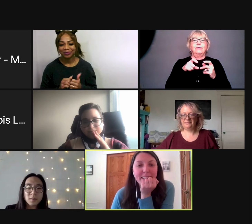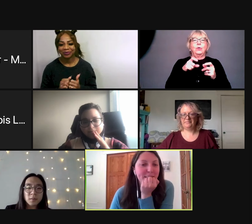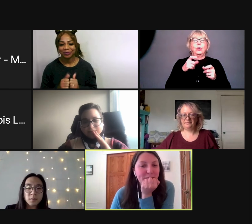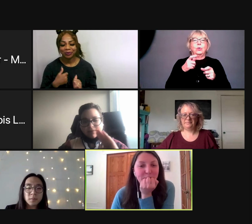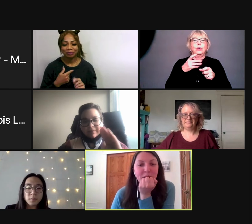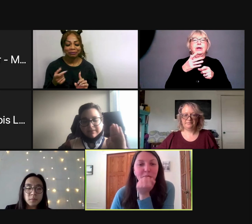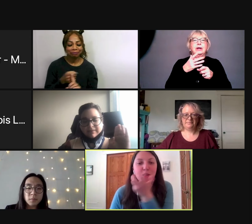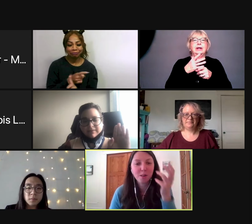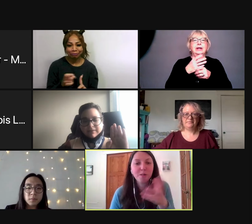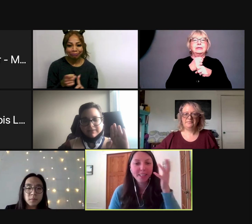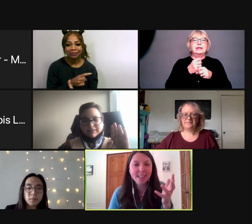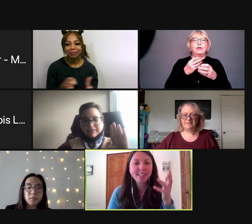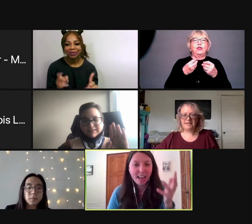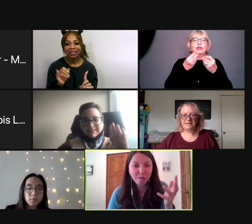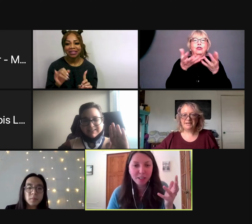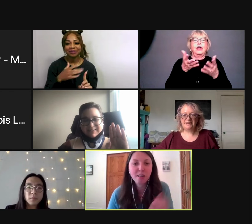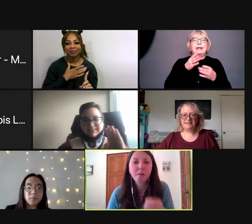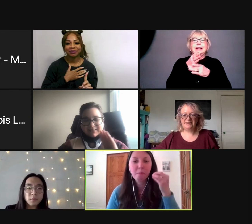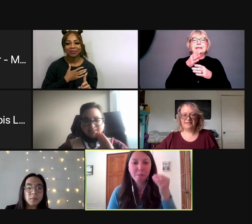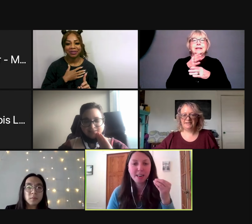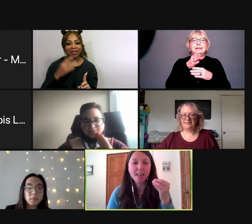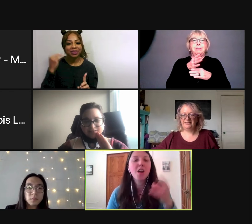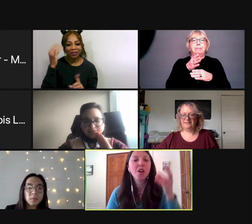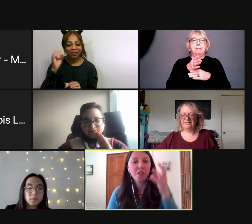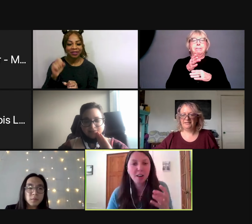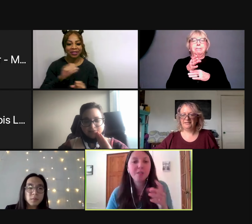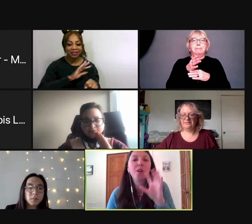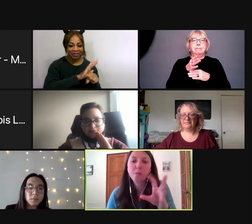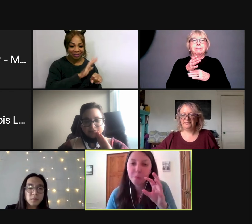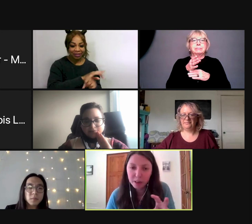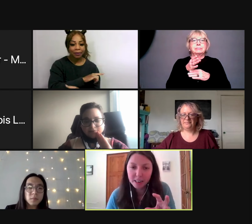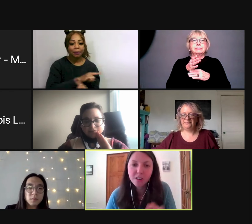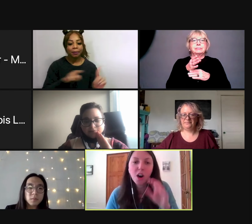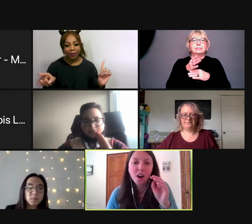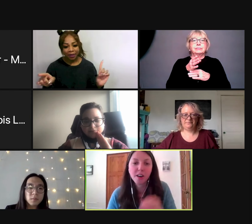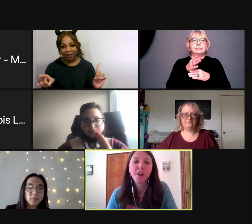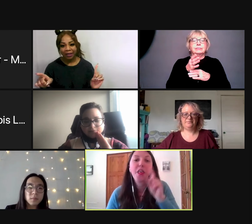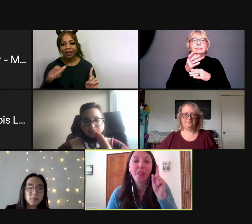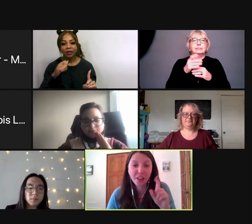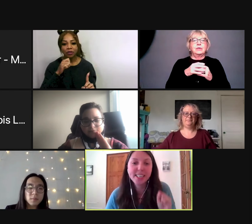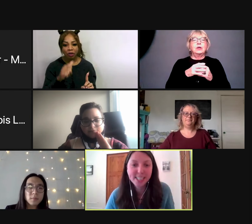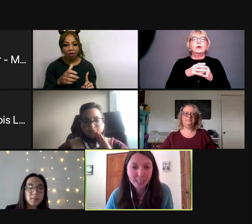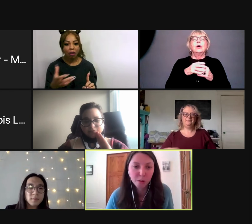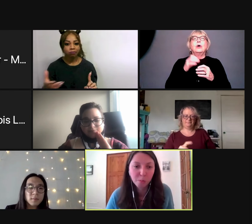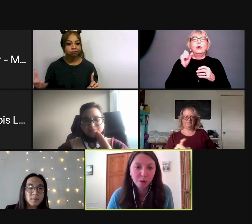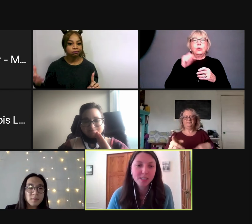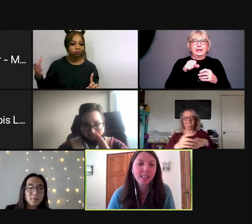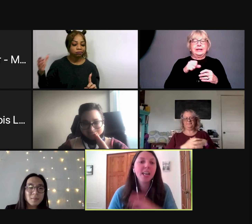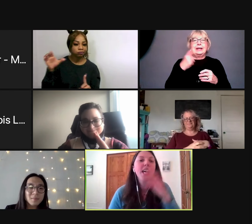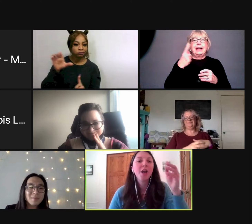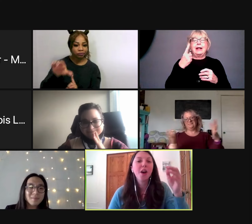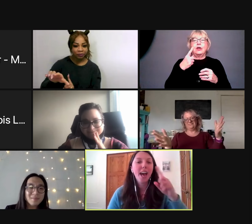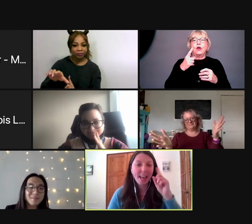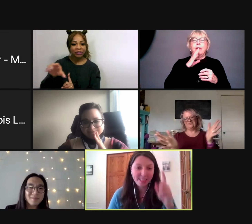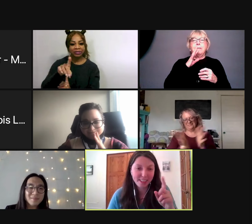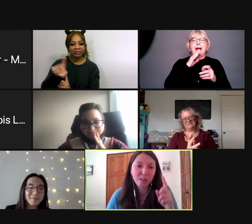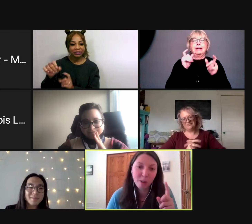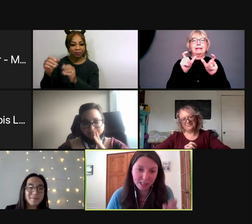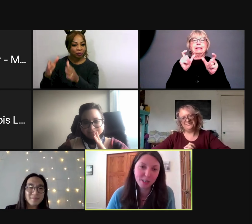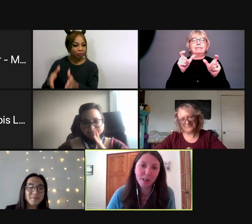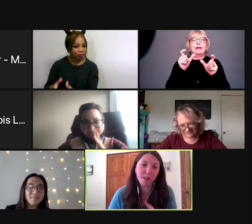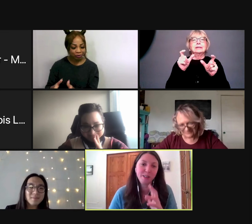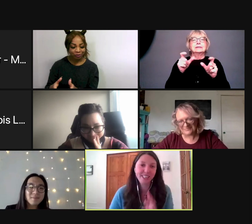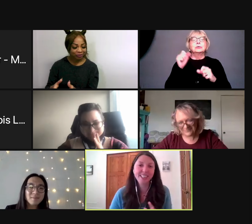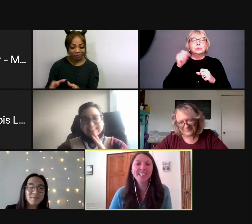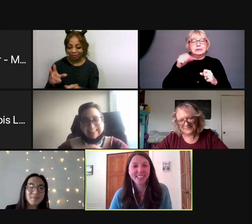offrir cette accessibilité donc oui avoir un défenseur mais il ne faut